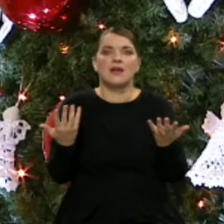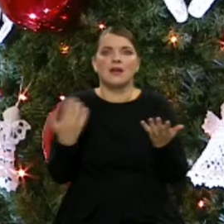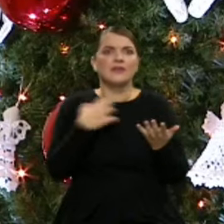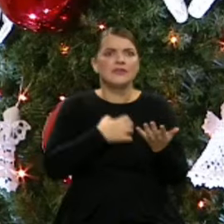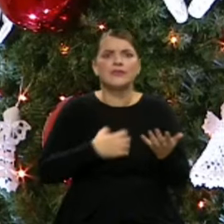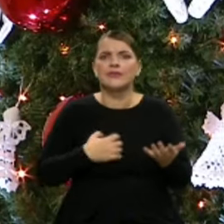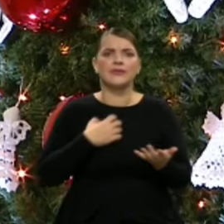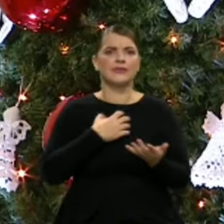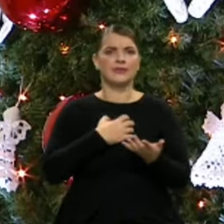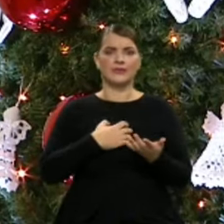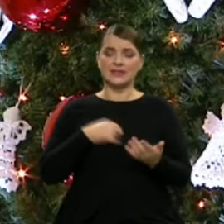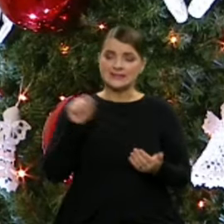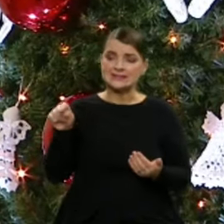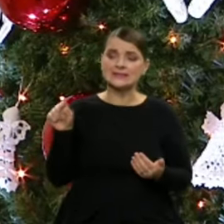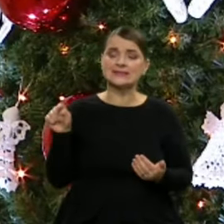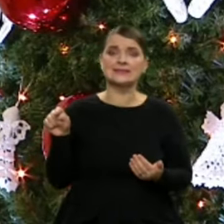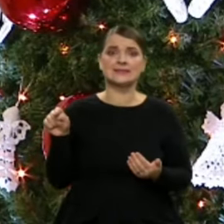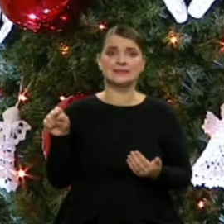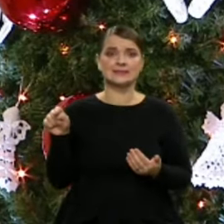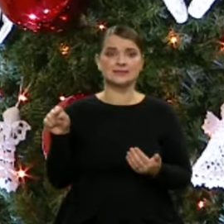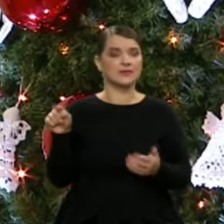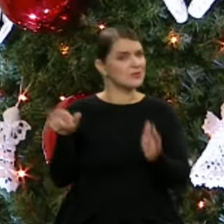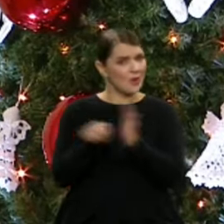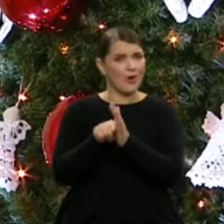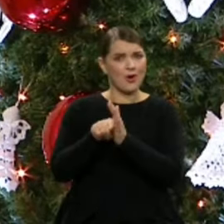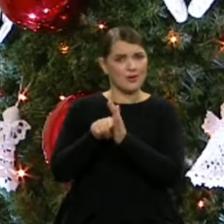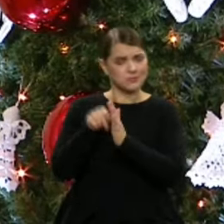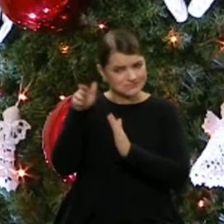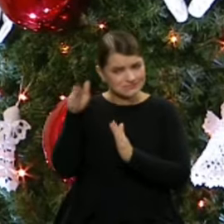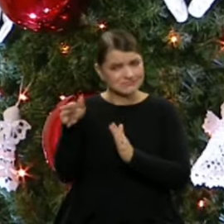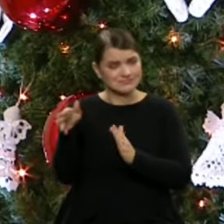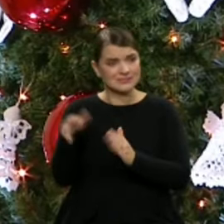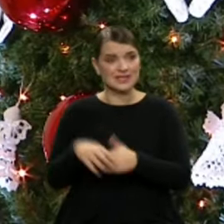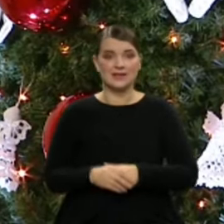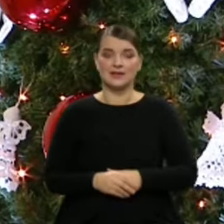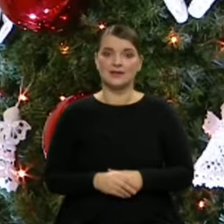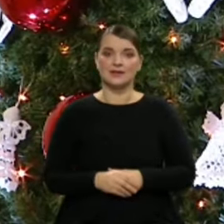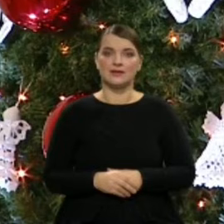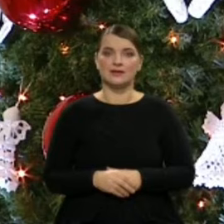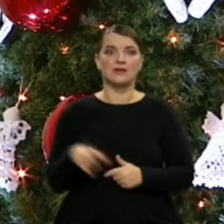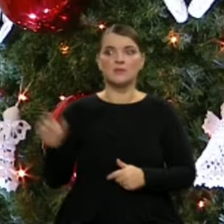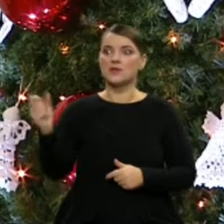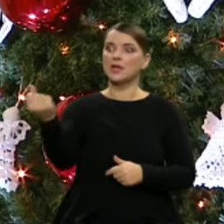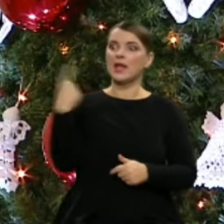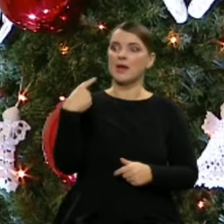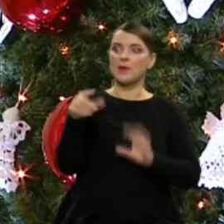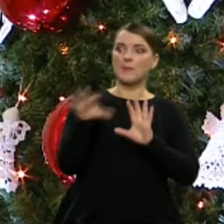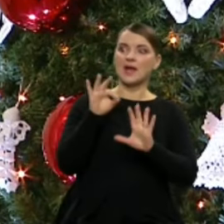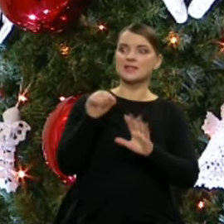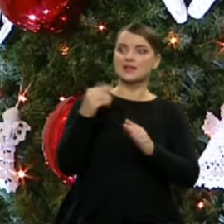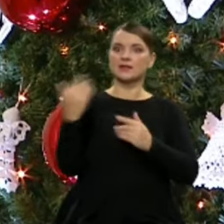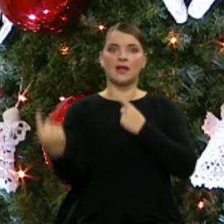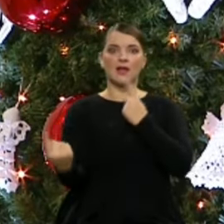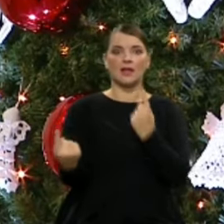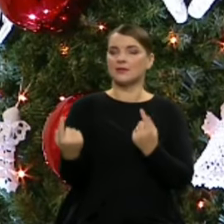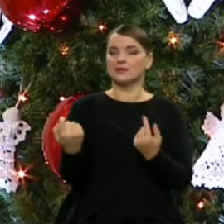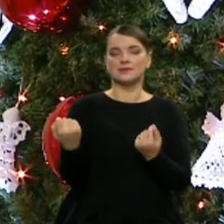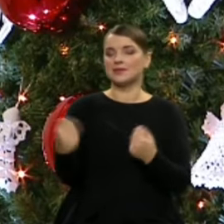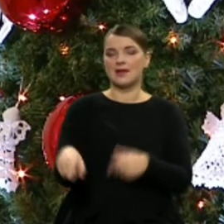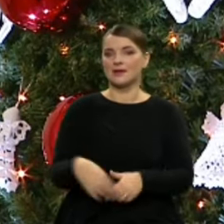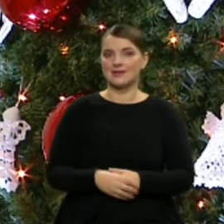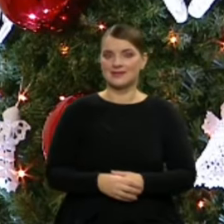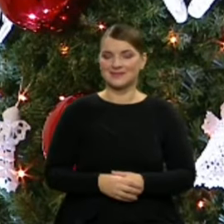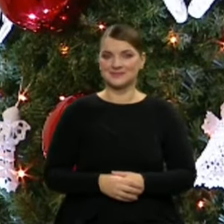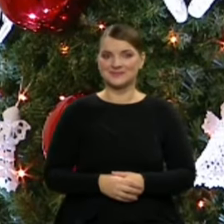labai svarbus ir galbūt neišvengiamas, niekada nekelia ultimatumo. Ji visada